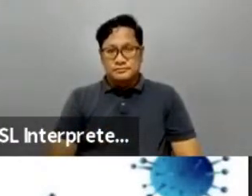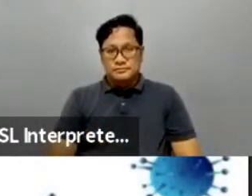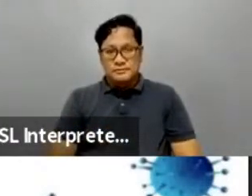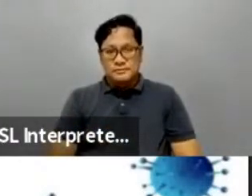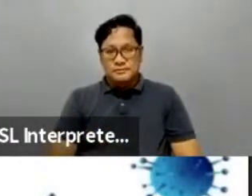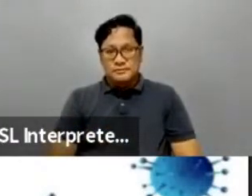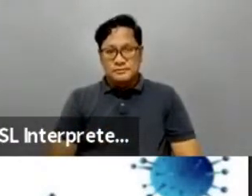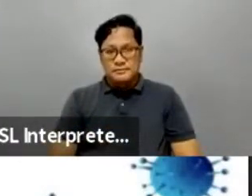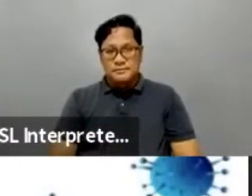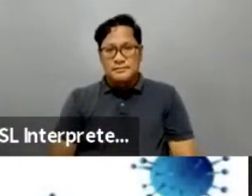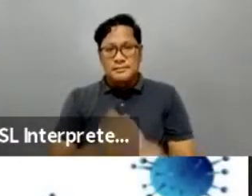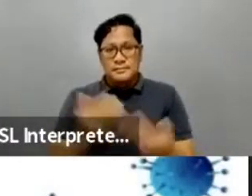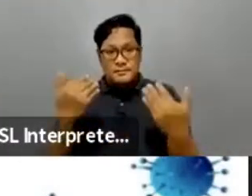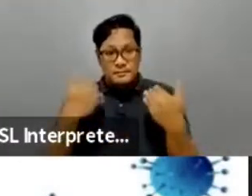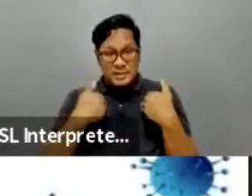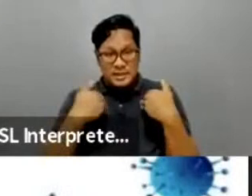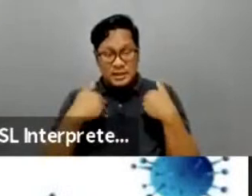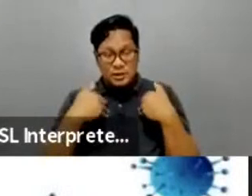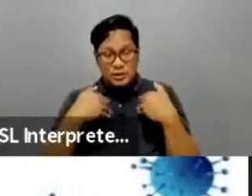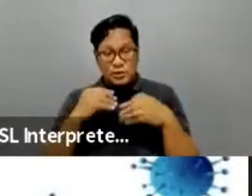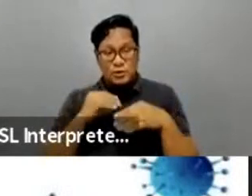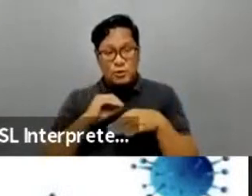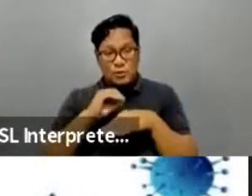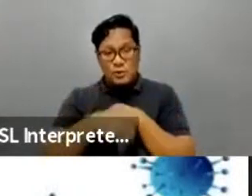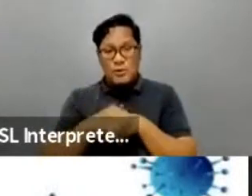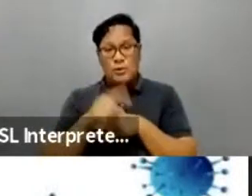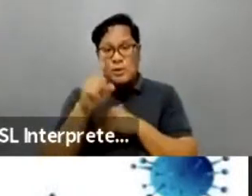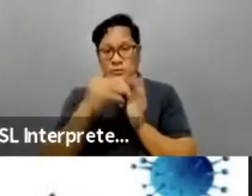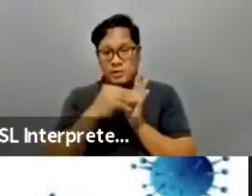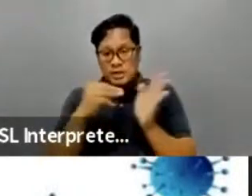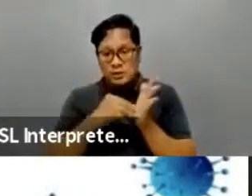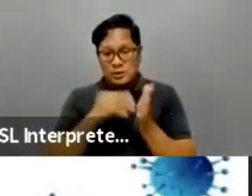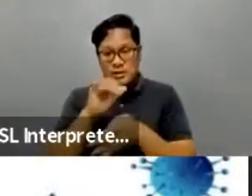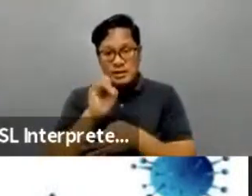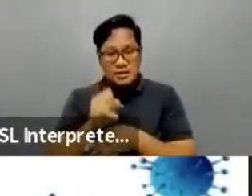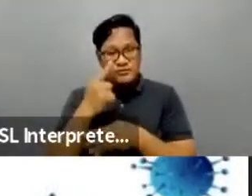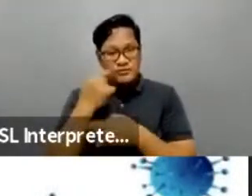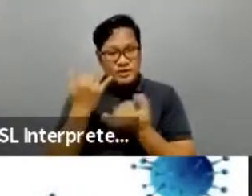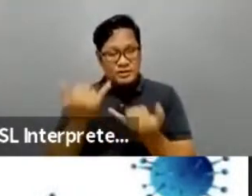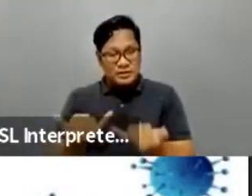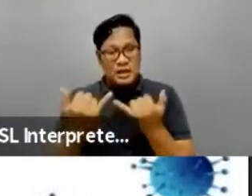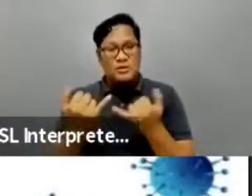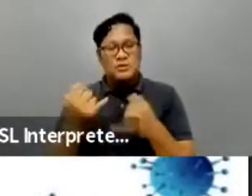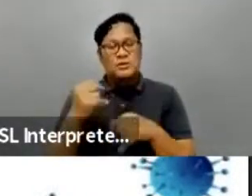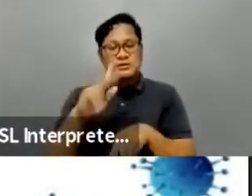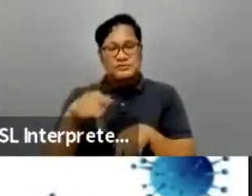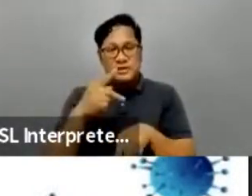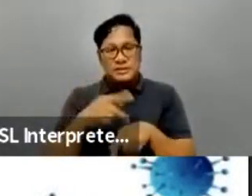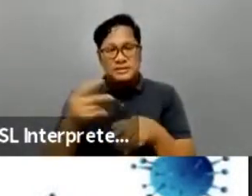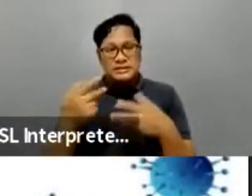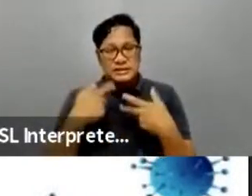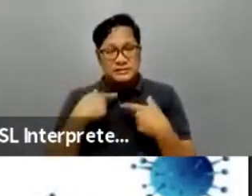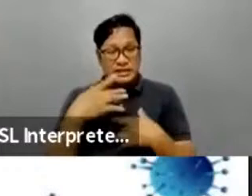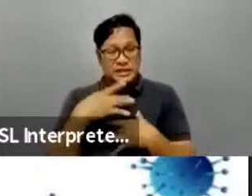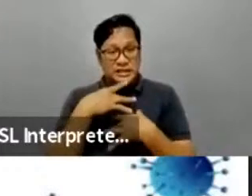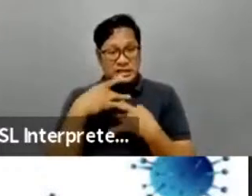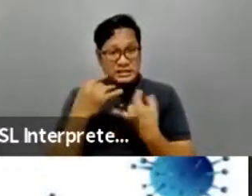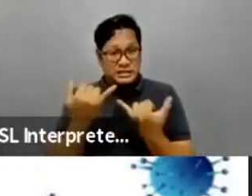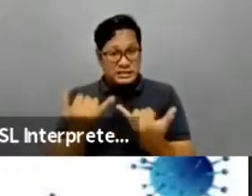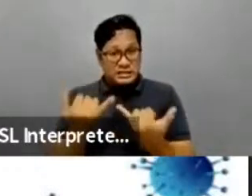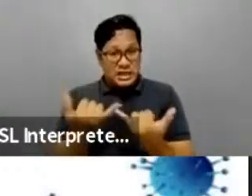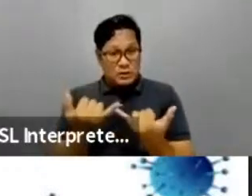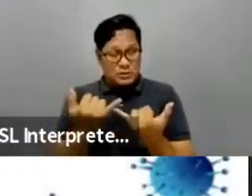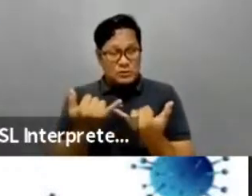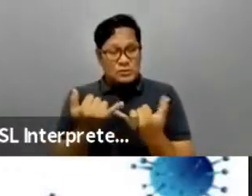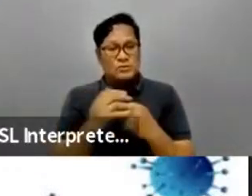Meron na tayong more than 1 million cases dito sa ating bansa. Ang interesting point about